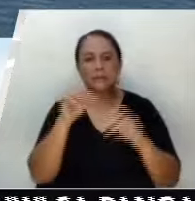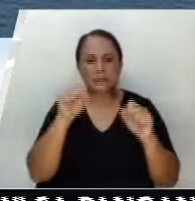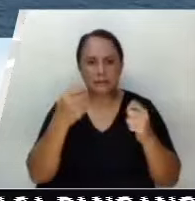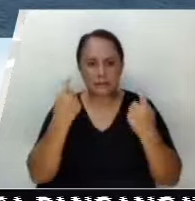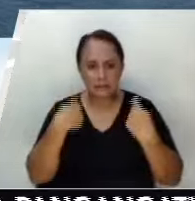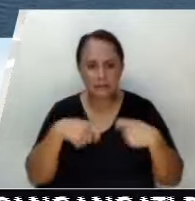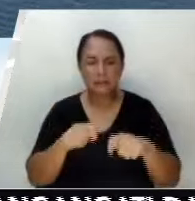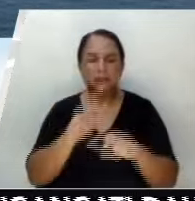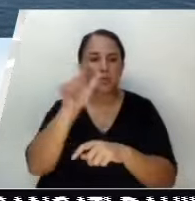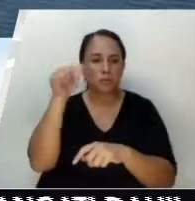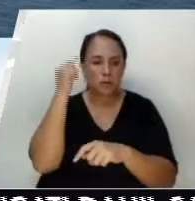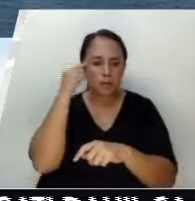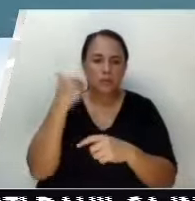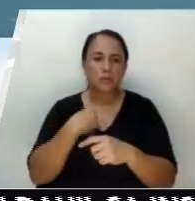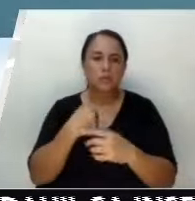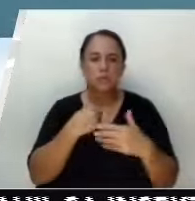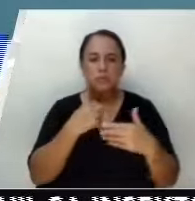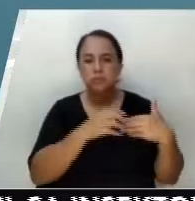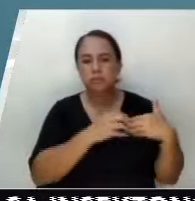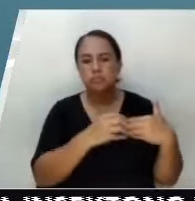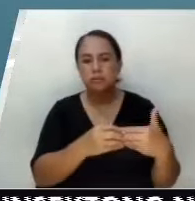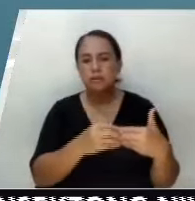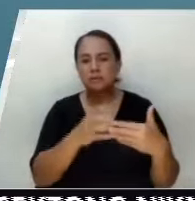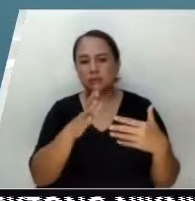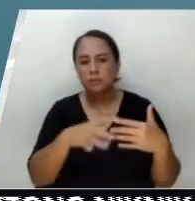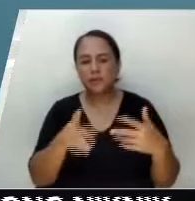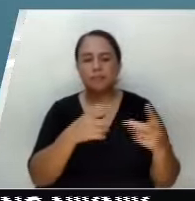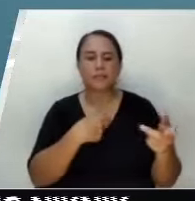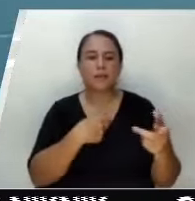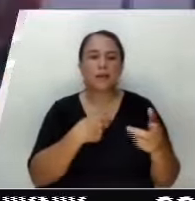gobyerno na maitaguyod ang territorial integrity.